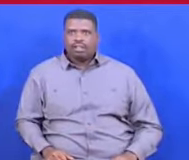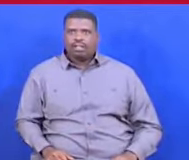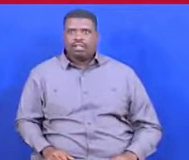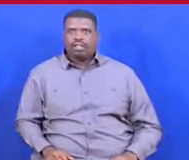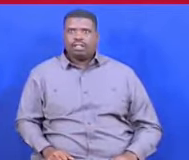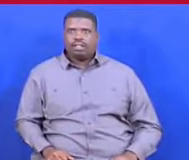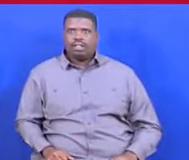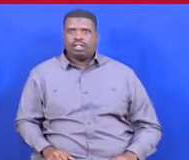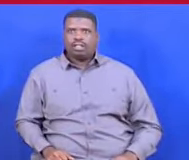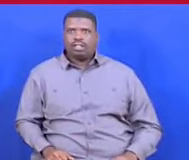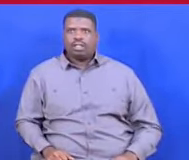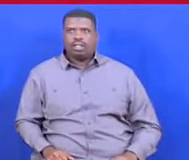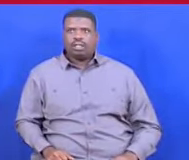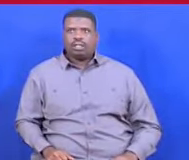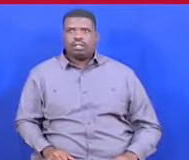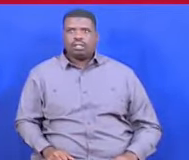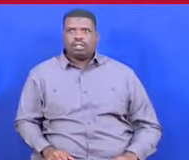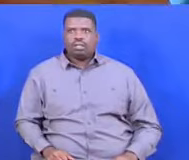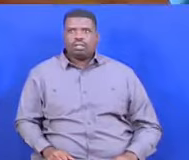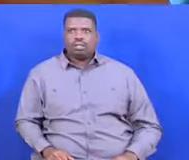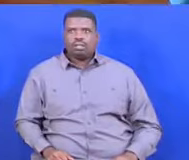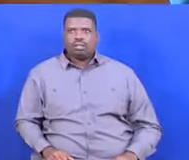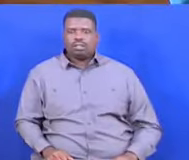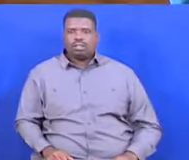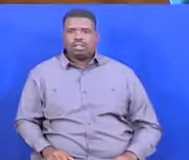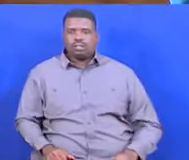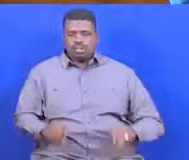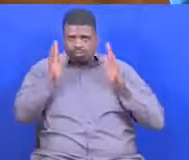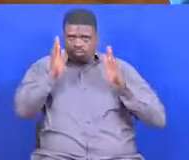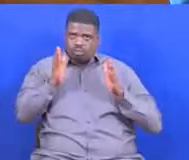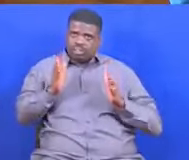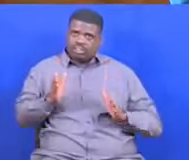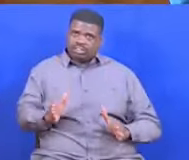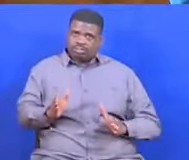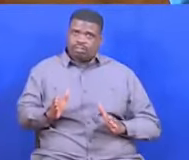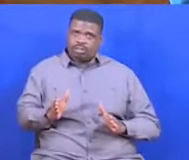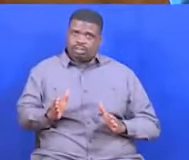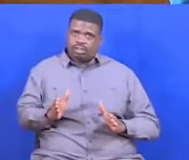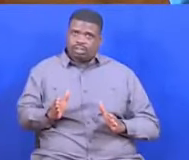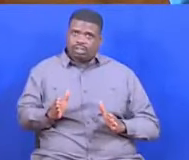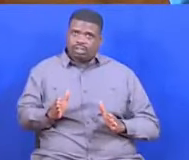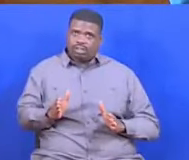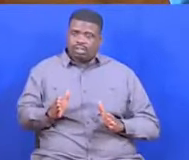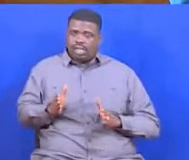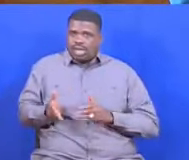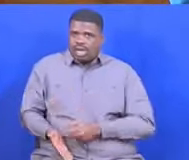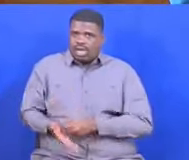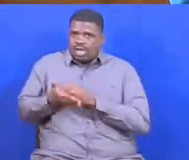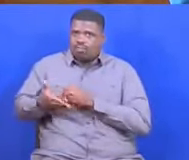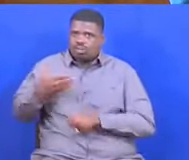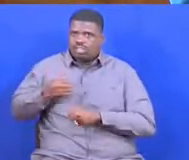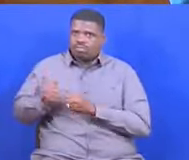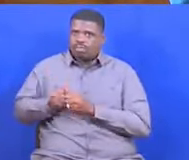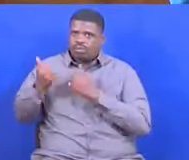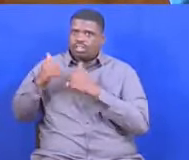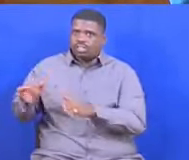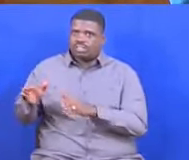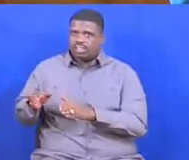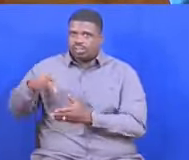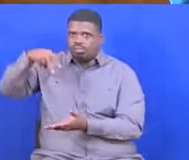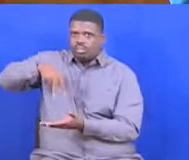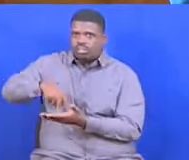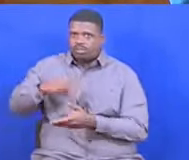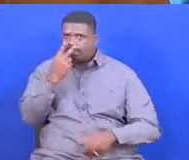Spika. Mheshimiwa Naibu Waziri wa Mambo ya Nje na Ushirikiano wa Afrika Mashariki, ni leo na